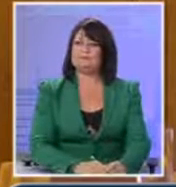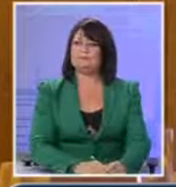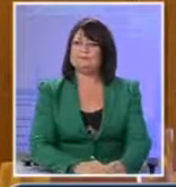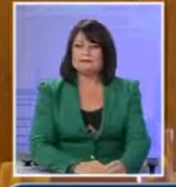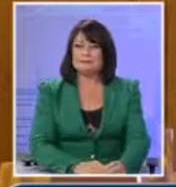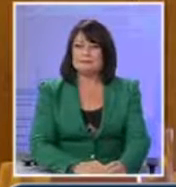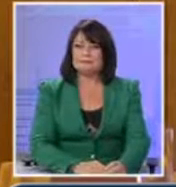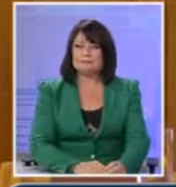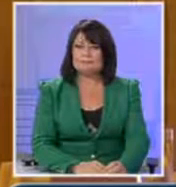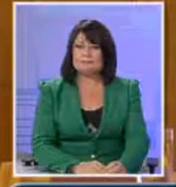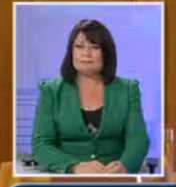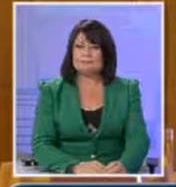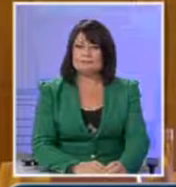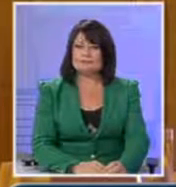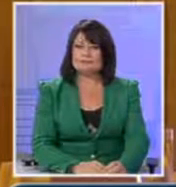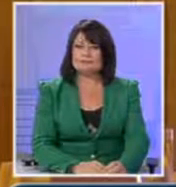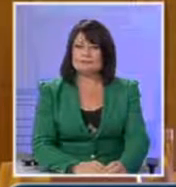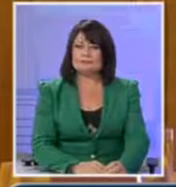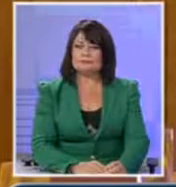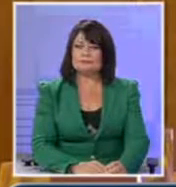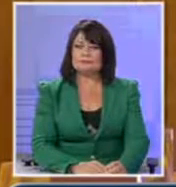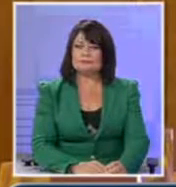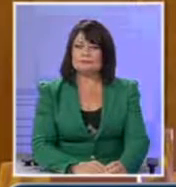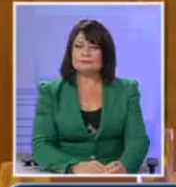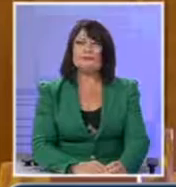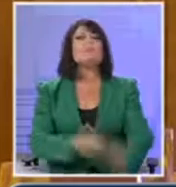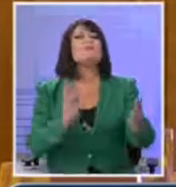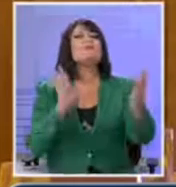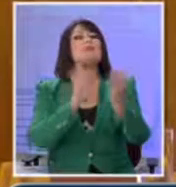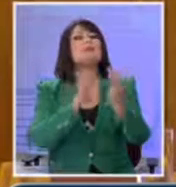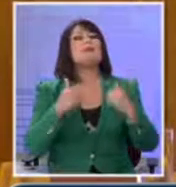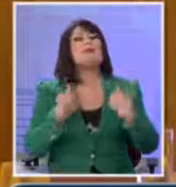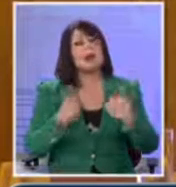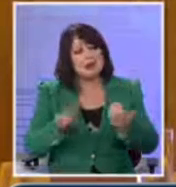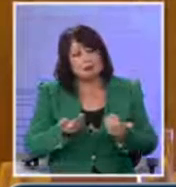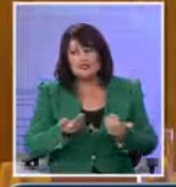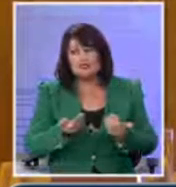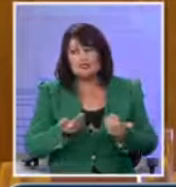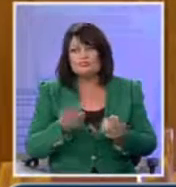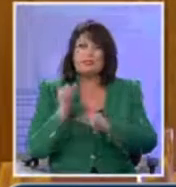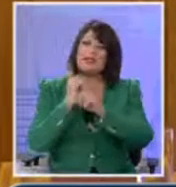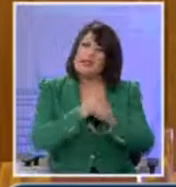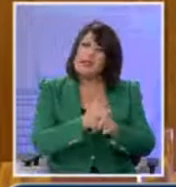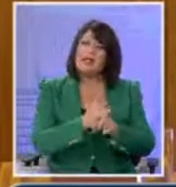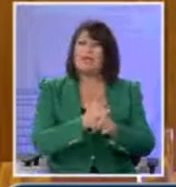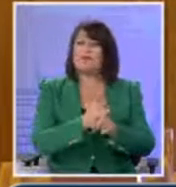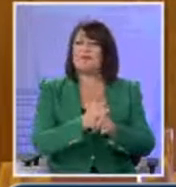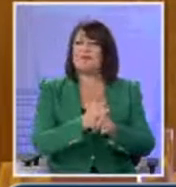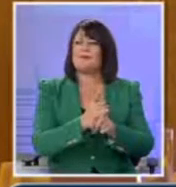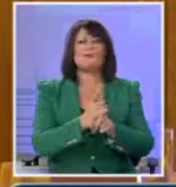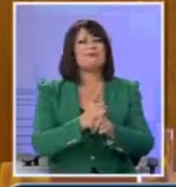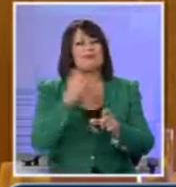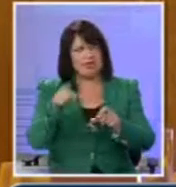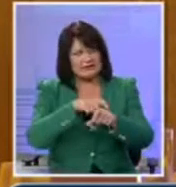Η αντιμετώπιση των νέων και ειδικότερα αυτών που βρίσκονται εκτός